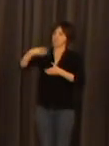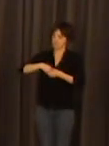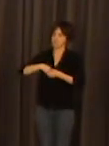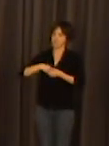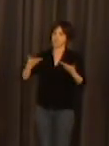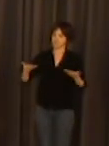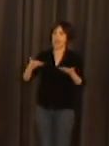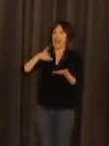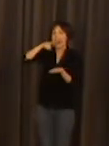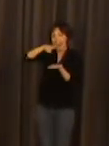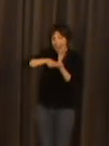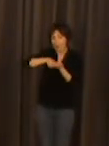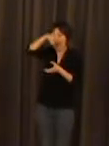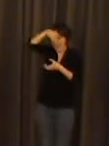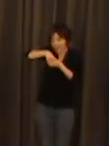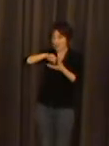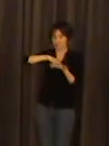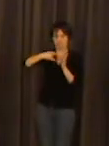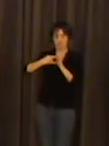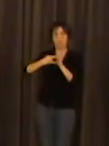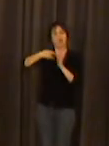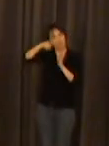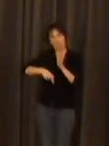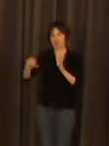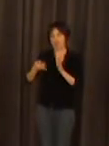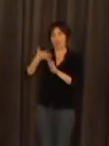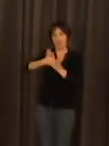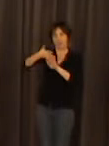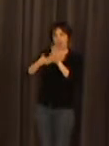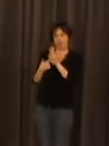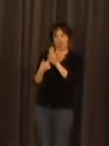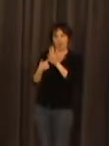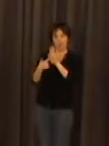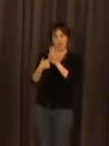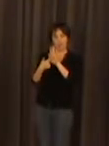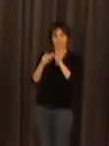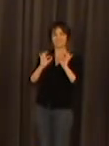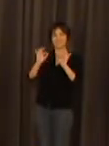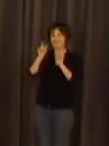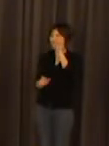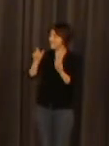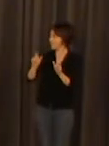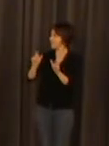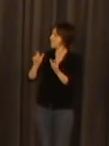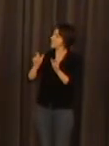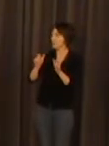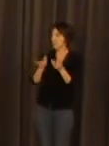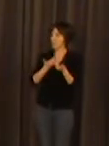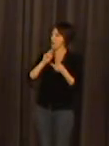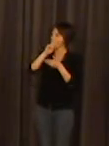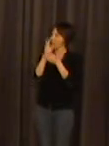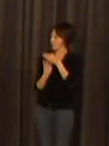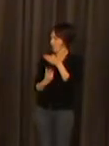del sistema també per a aquelles persones que fan la formació bilingüe bimodal.